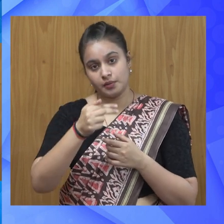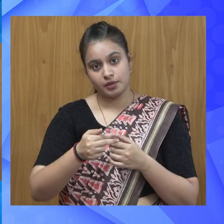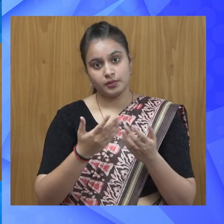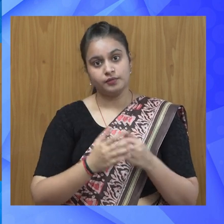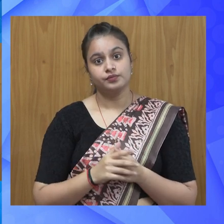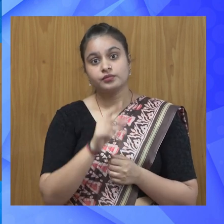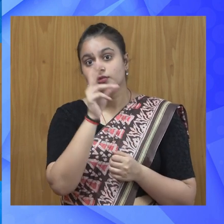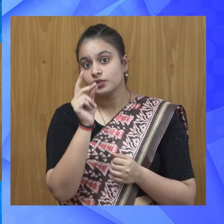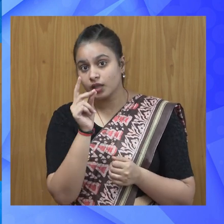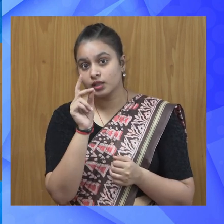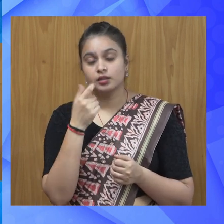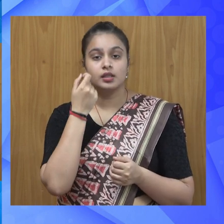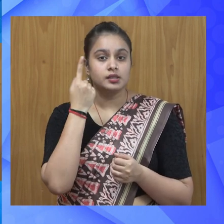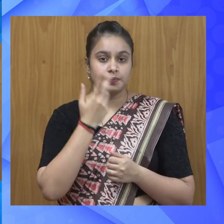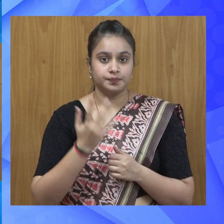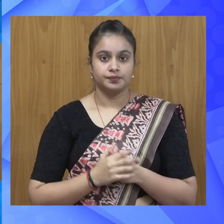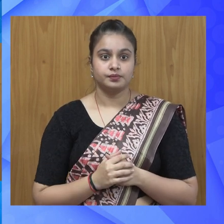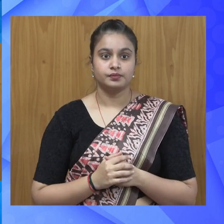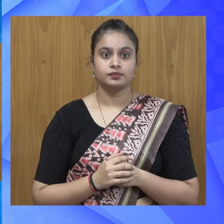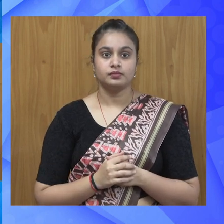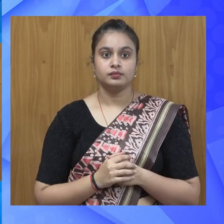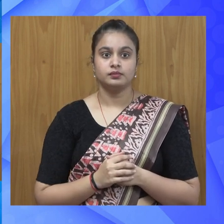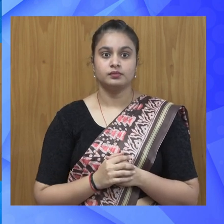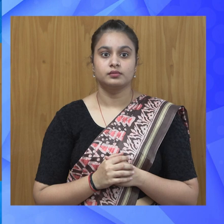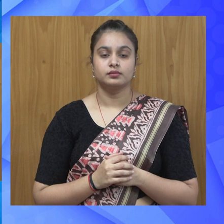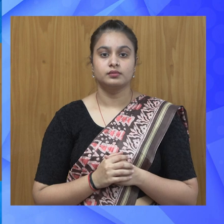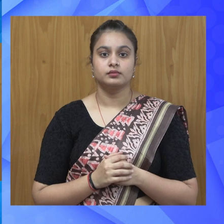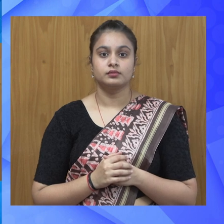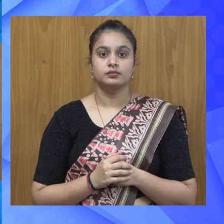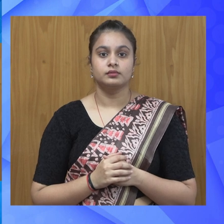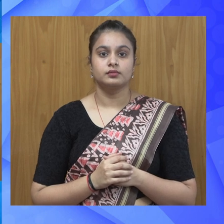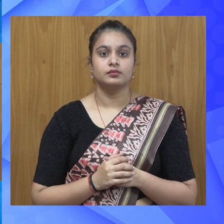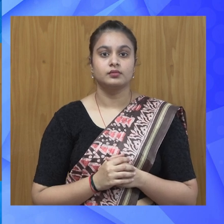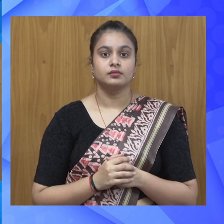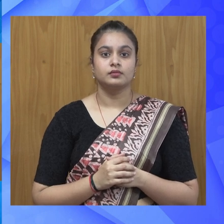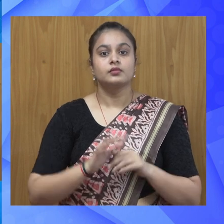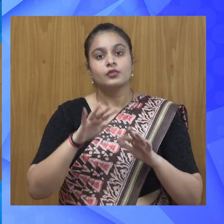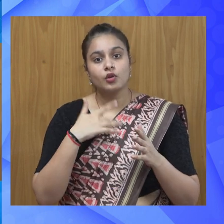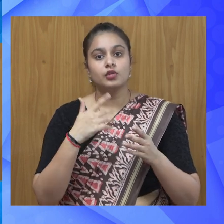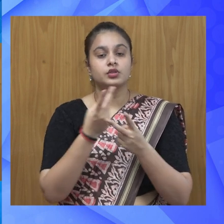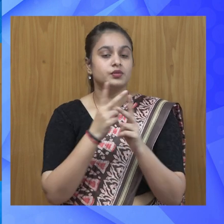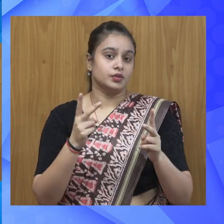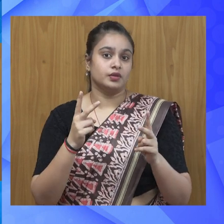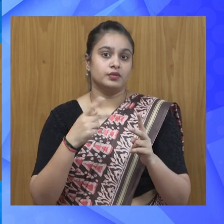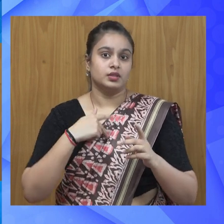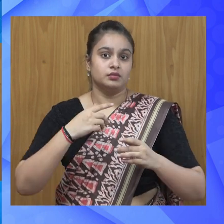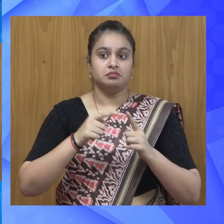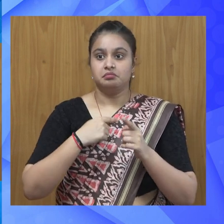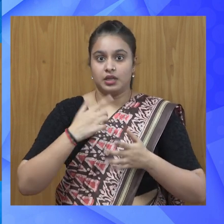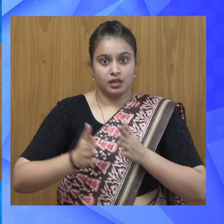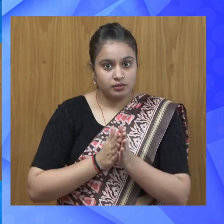दूसरा, जस्ट आप इसको समझें, इसको शाम 14-year-old फीलिंग मिक्स ऑफ एंजाइटी, मिक्स ऑफ एक्साइटमेंट